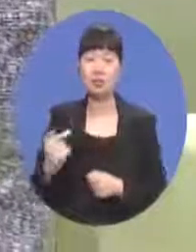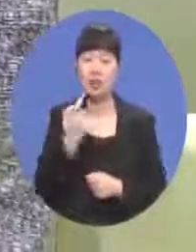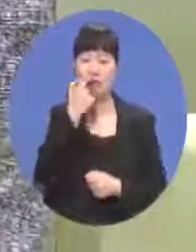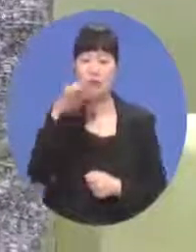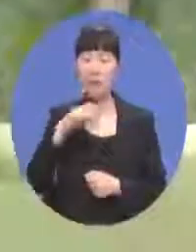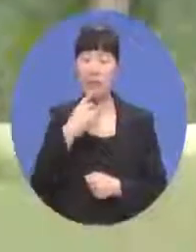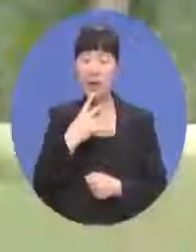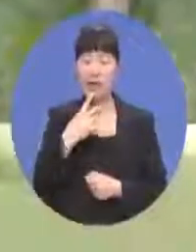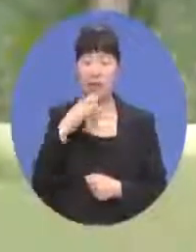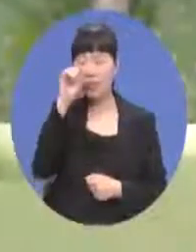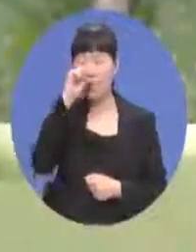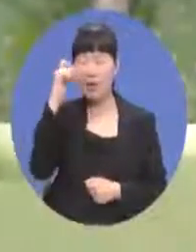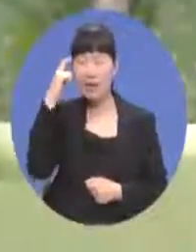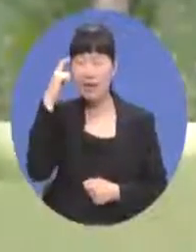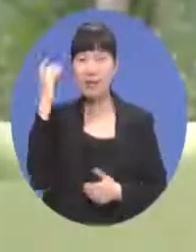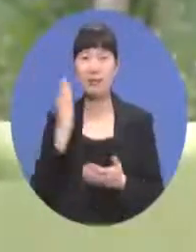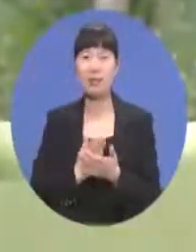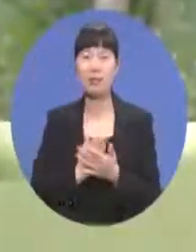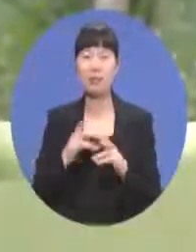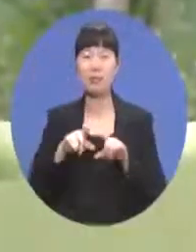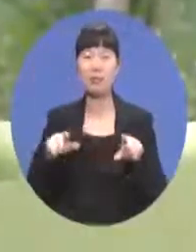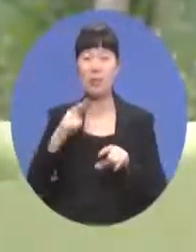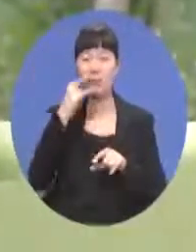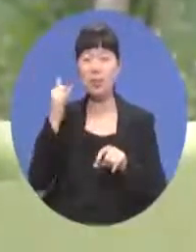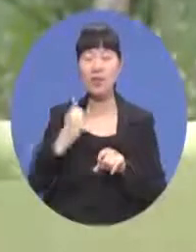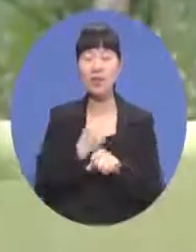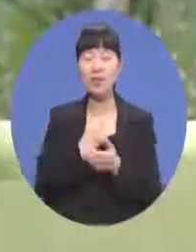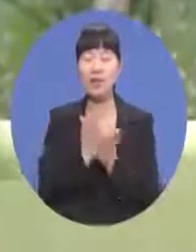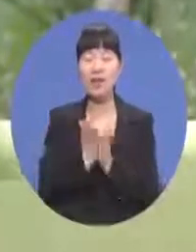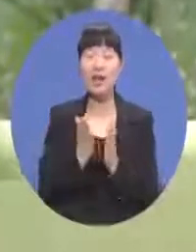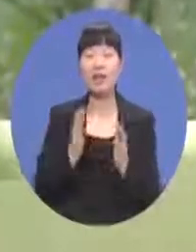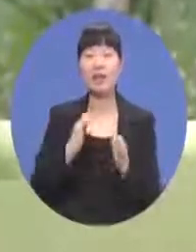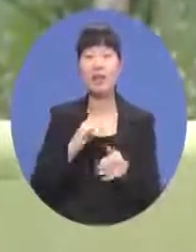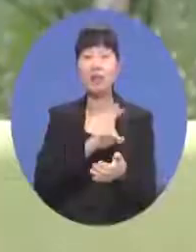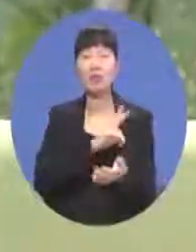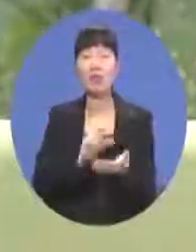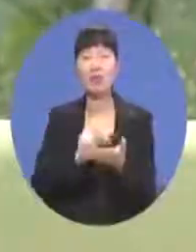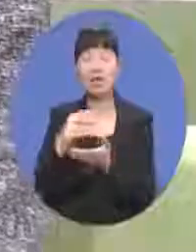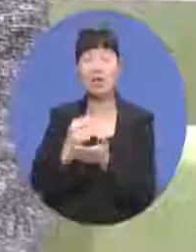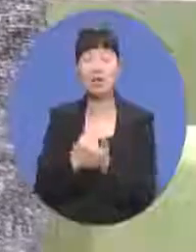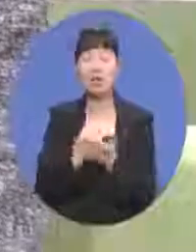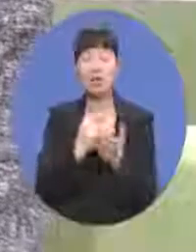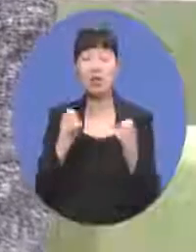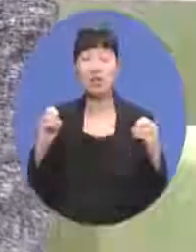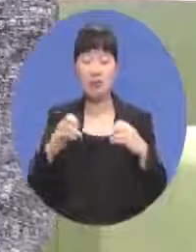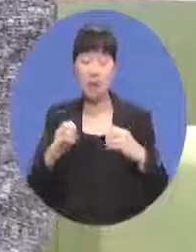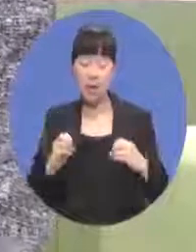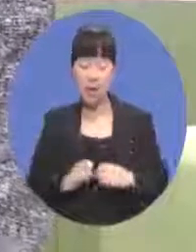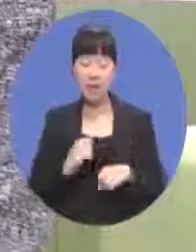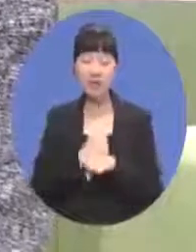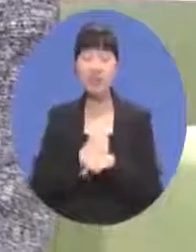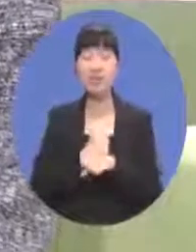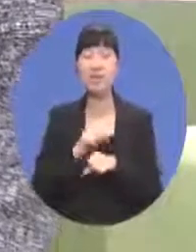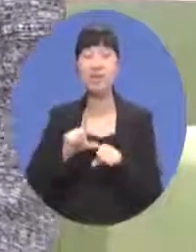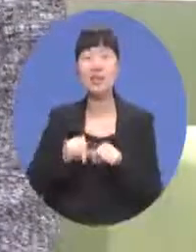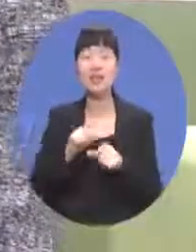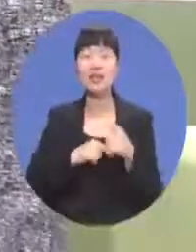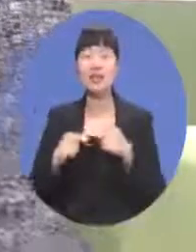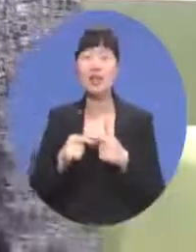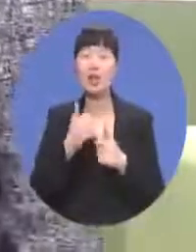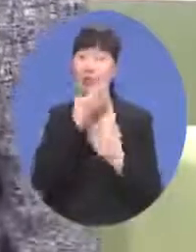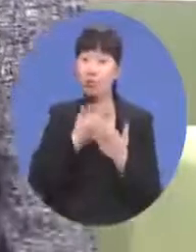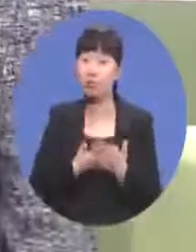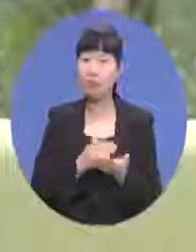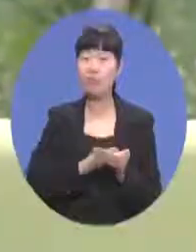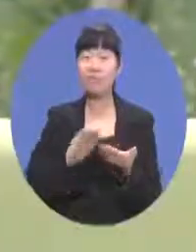의존하실 게 아니라 네. 평소에 부모님과 다양한 주제를 가지고 이런저런 얘기를 나누는 게 더 중요한 거라고 볼 수가 있죠.